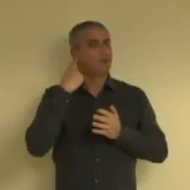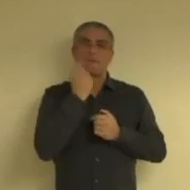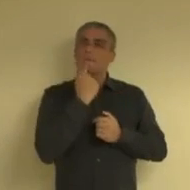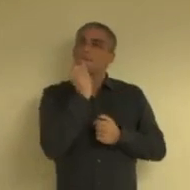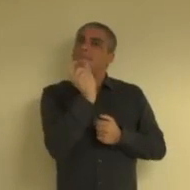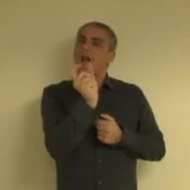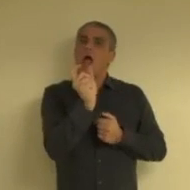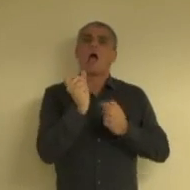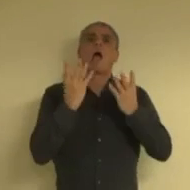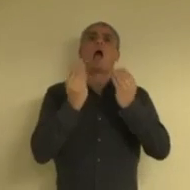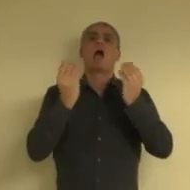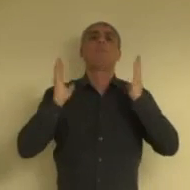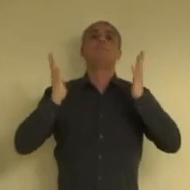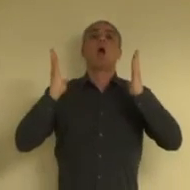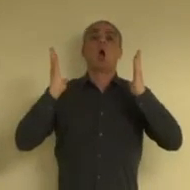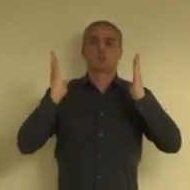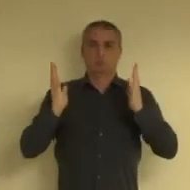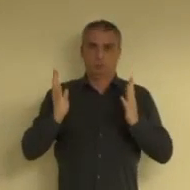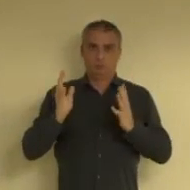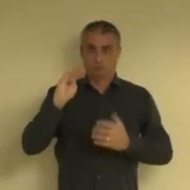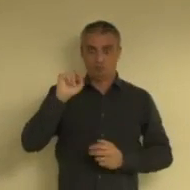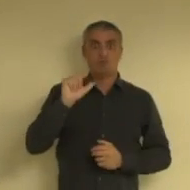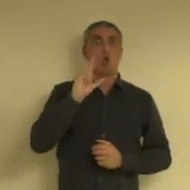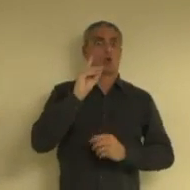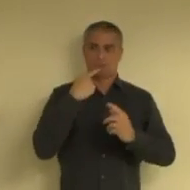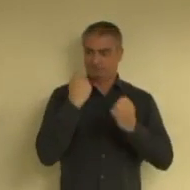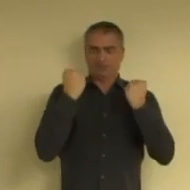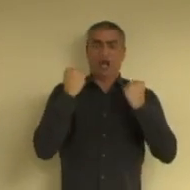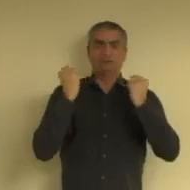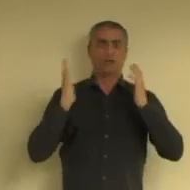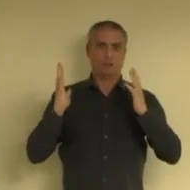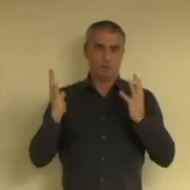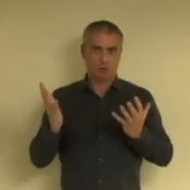שומעים, ולא כתוב הלשון מאוד, חזק.